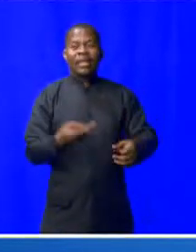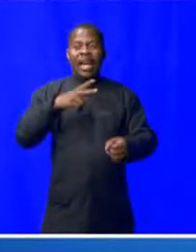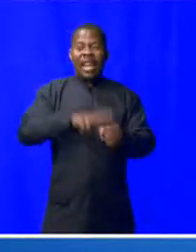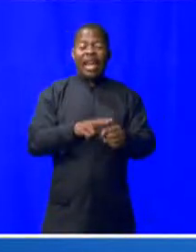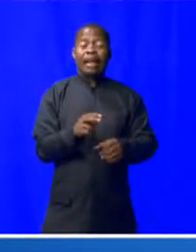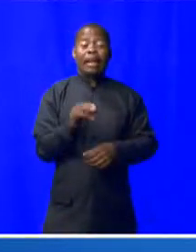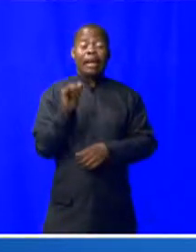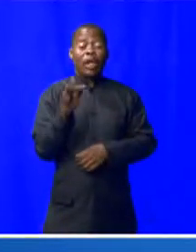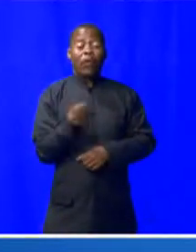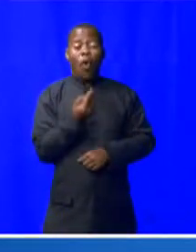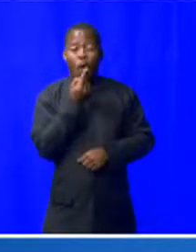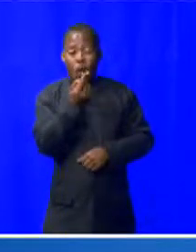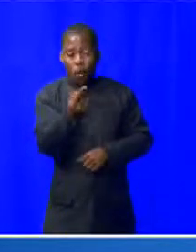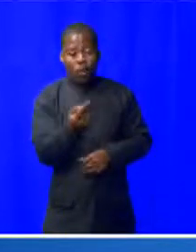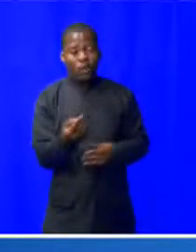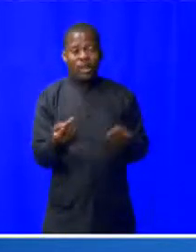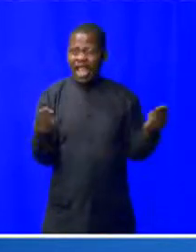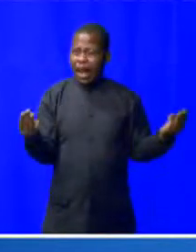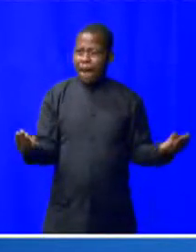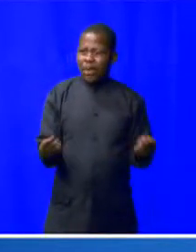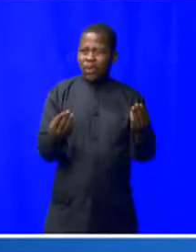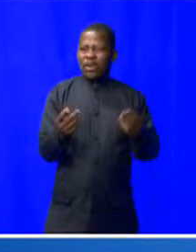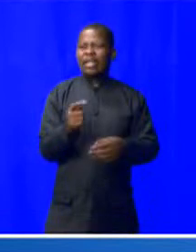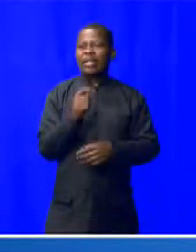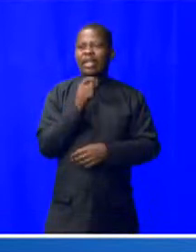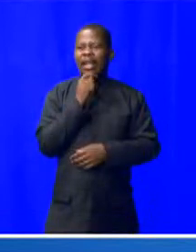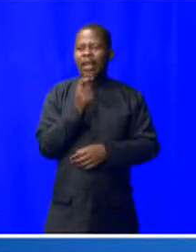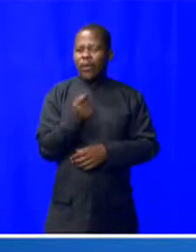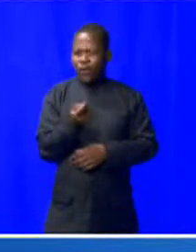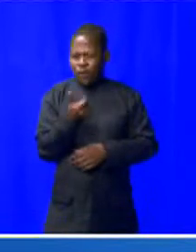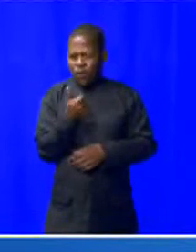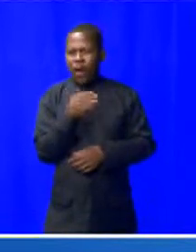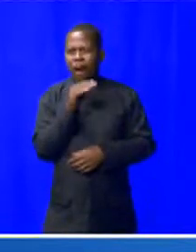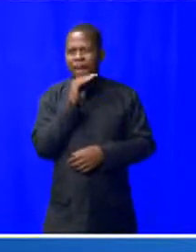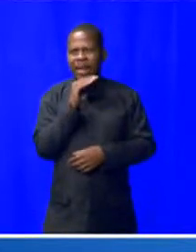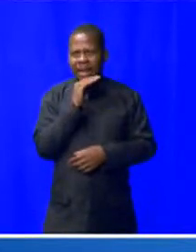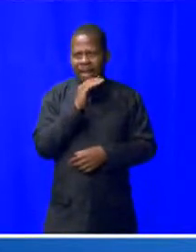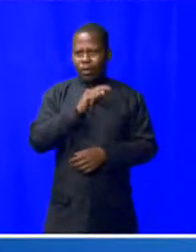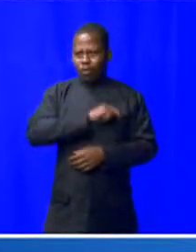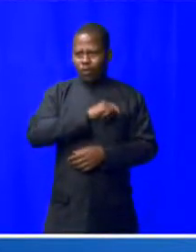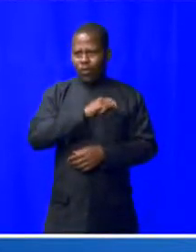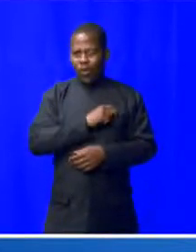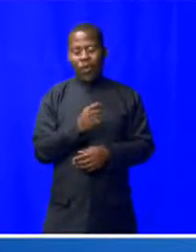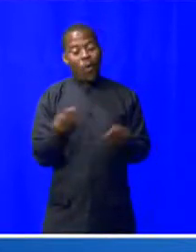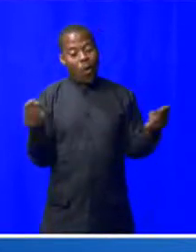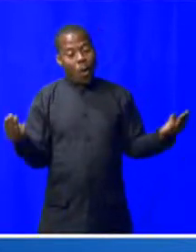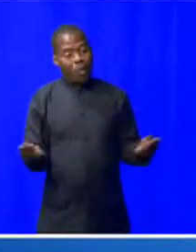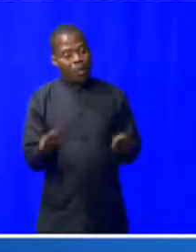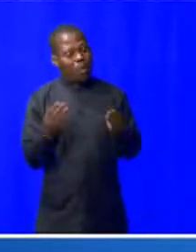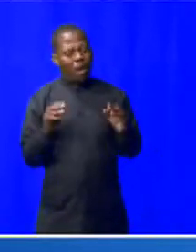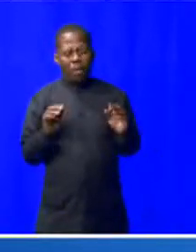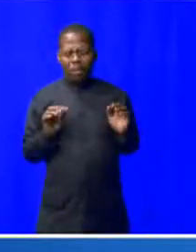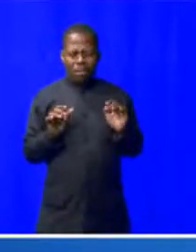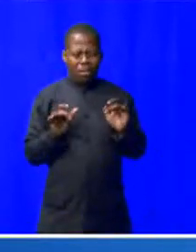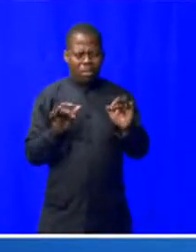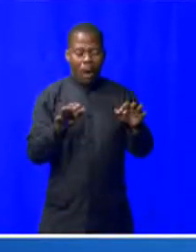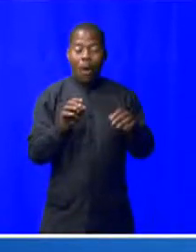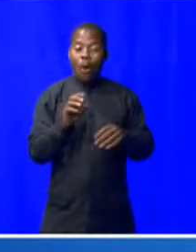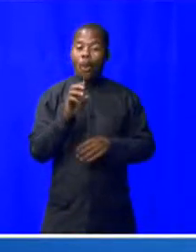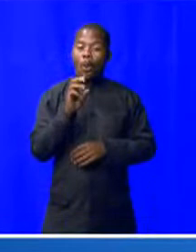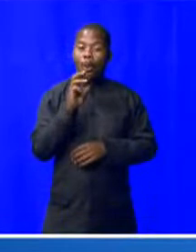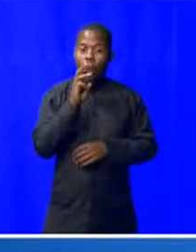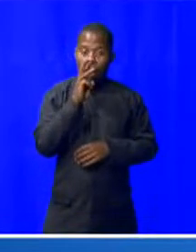sive usengasiboni kahle kusesekuseni I'm still confident lo ukuthi bayeta basendleleni njengoba sathi ukuthi even in terms of